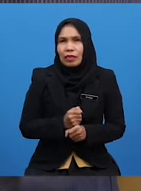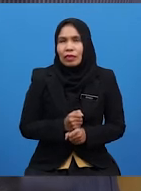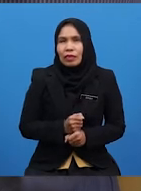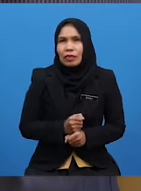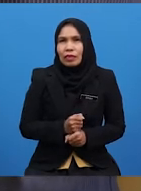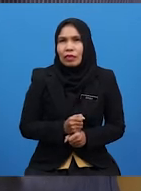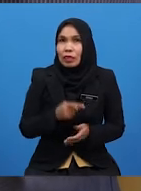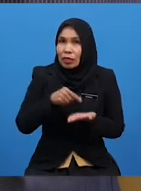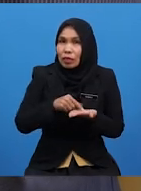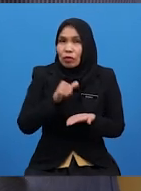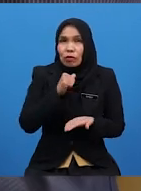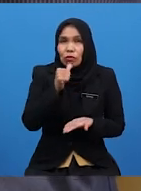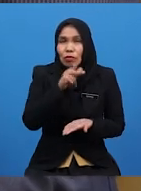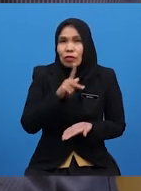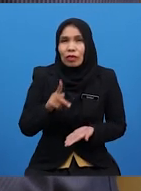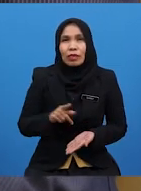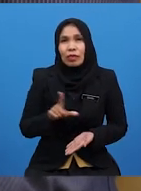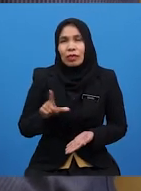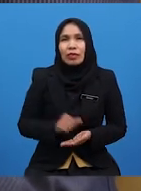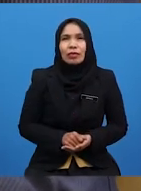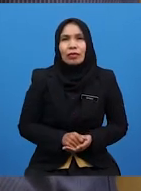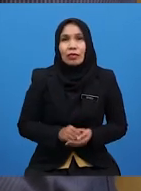menghias menghias ini hanyalah